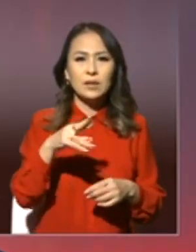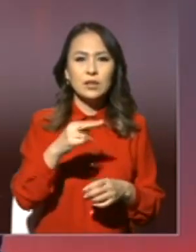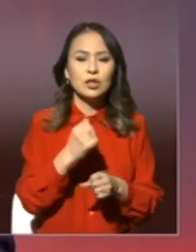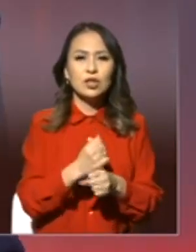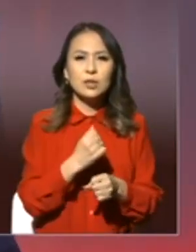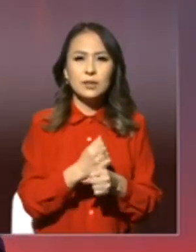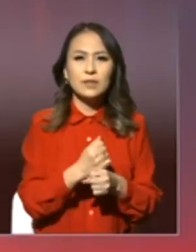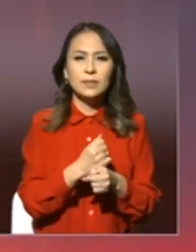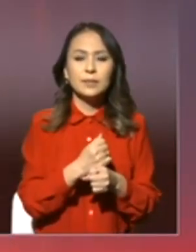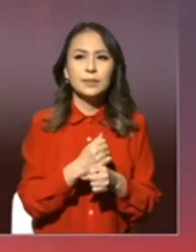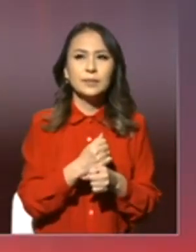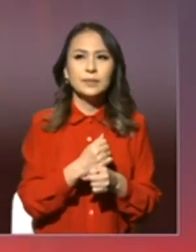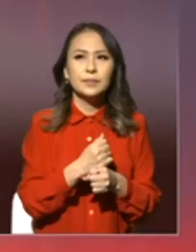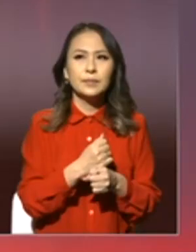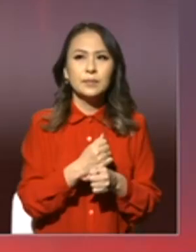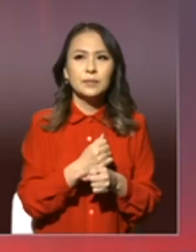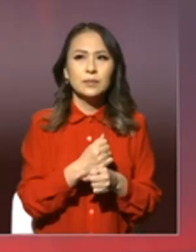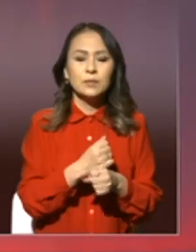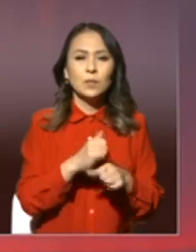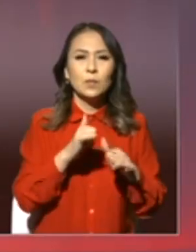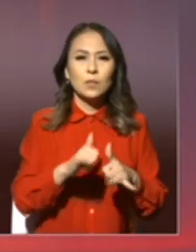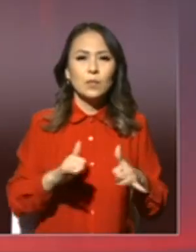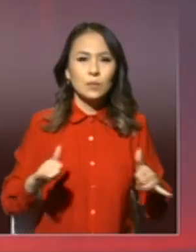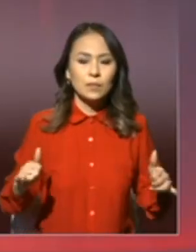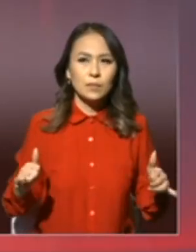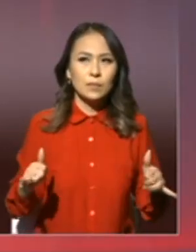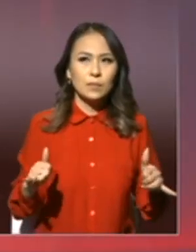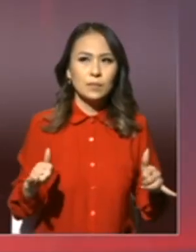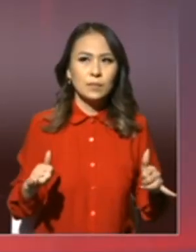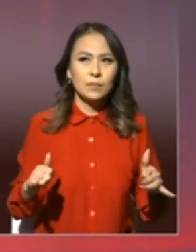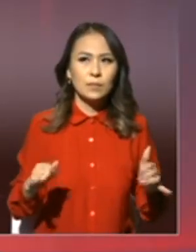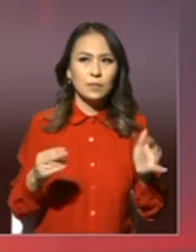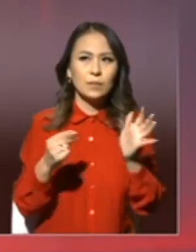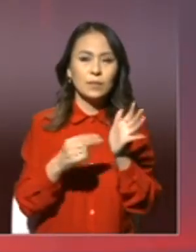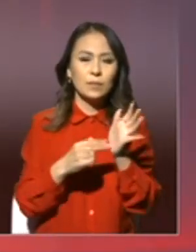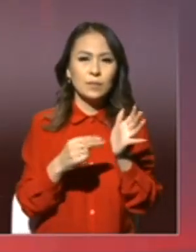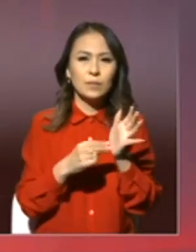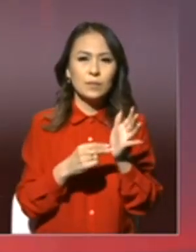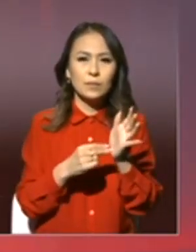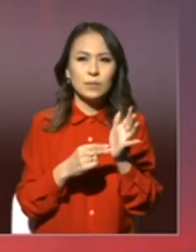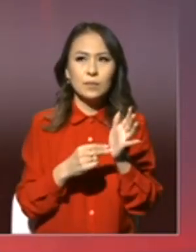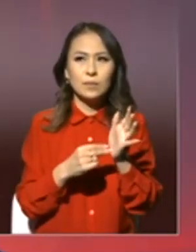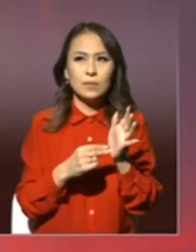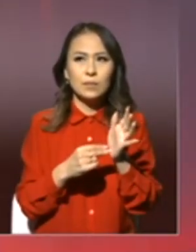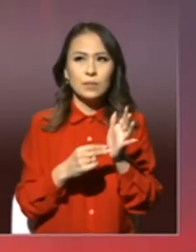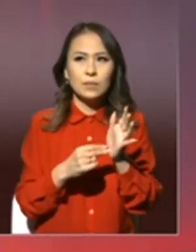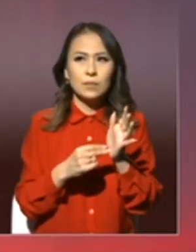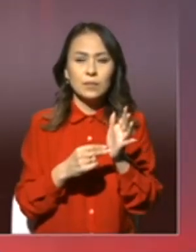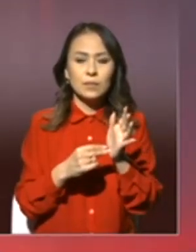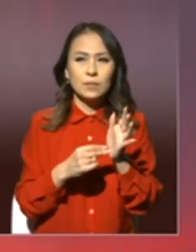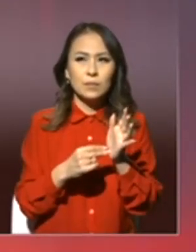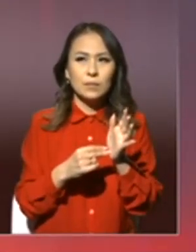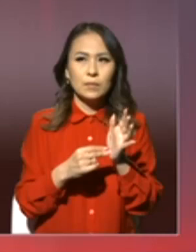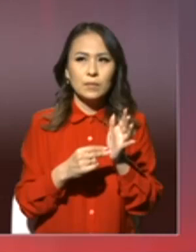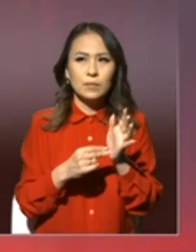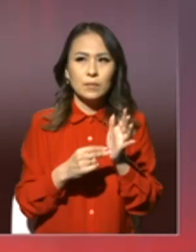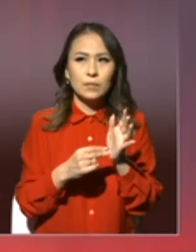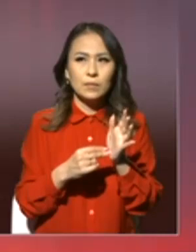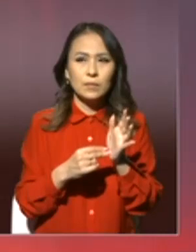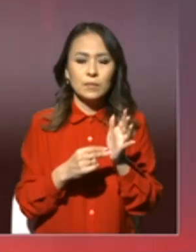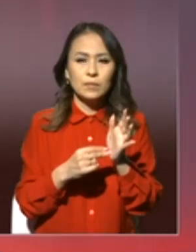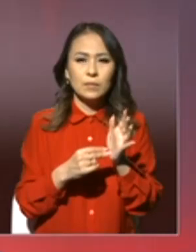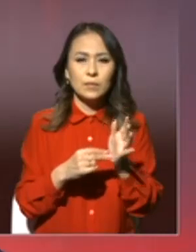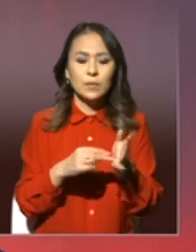сауда құрылымдарын көбейтсек баға ағымдағы бағалардың әсері